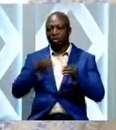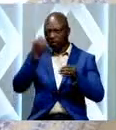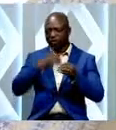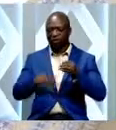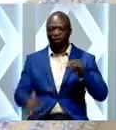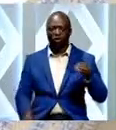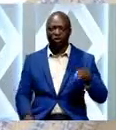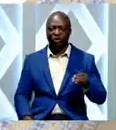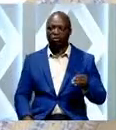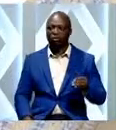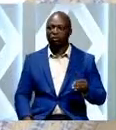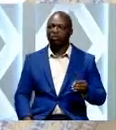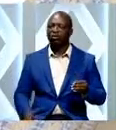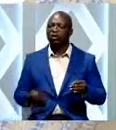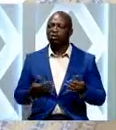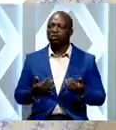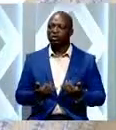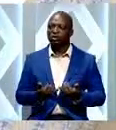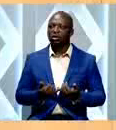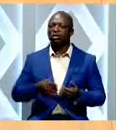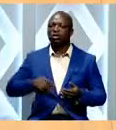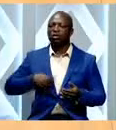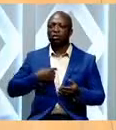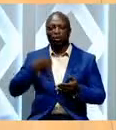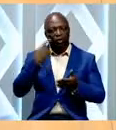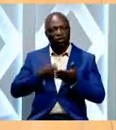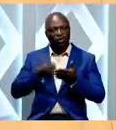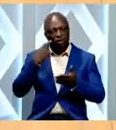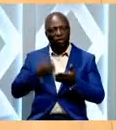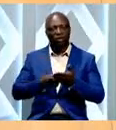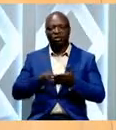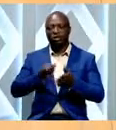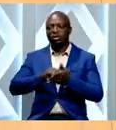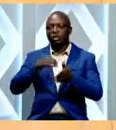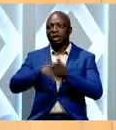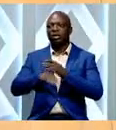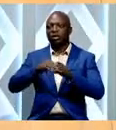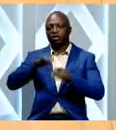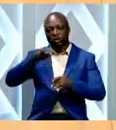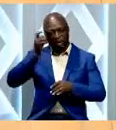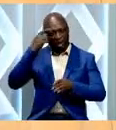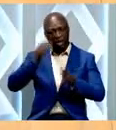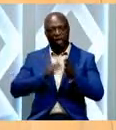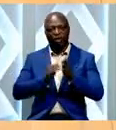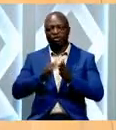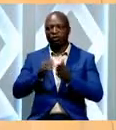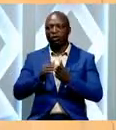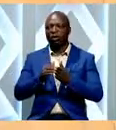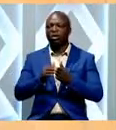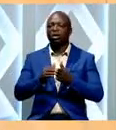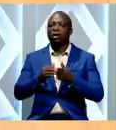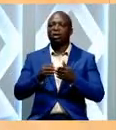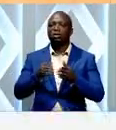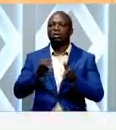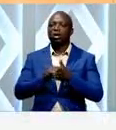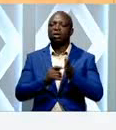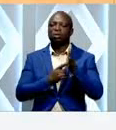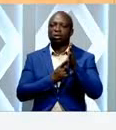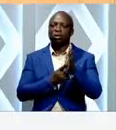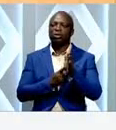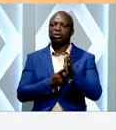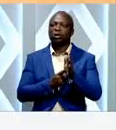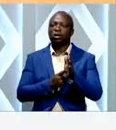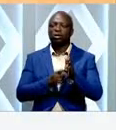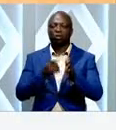ouest-africaine. Mais seulement ce que nous constatons, c'est que le mercure rentre dans nos états. Très souvent, pas par des circuits licites. Donc